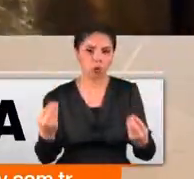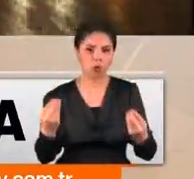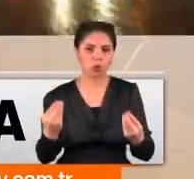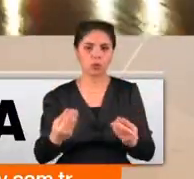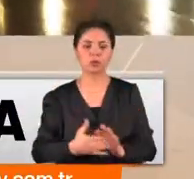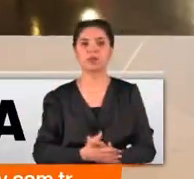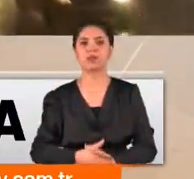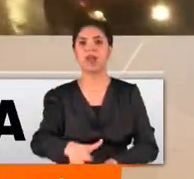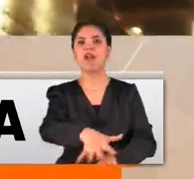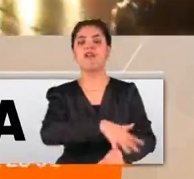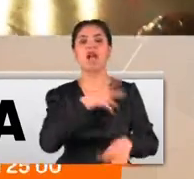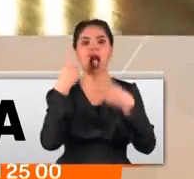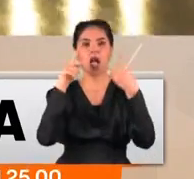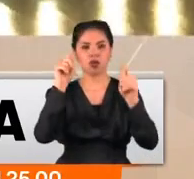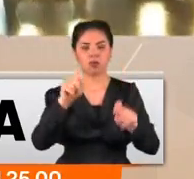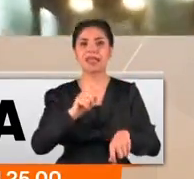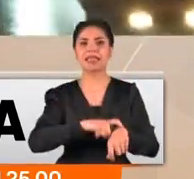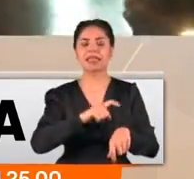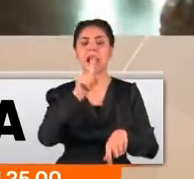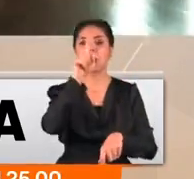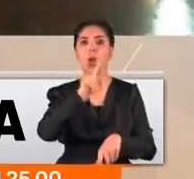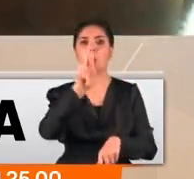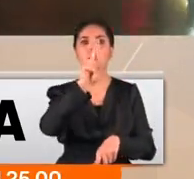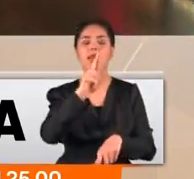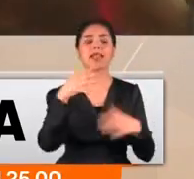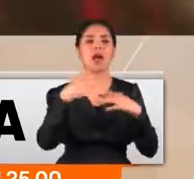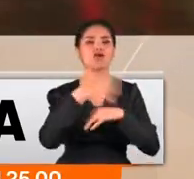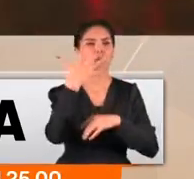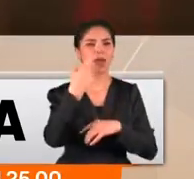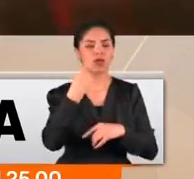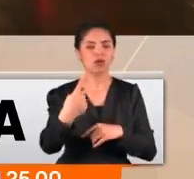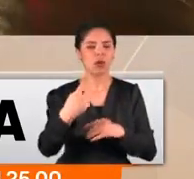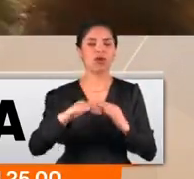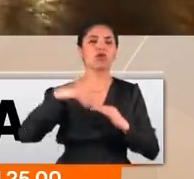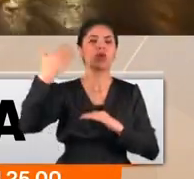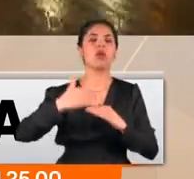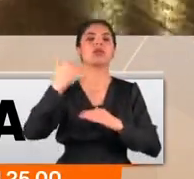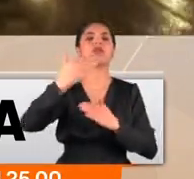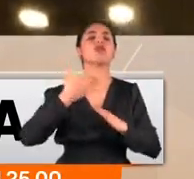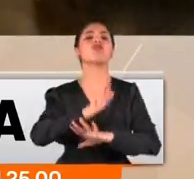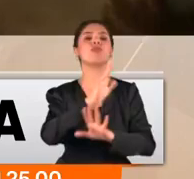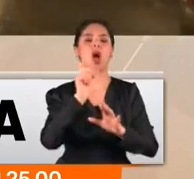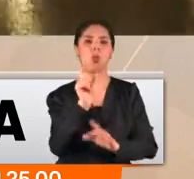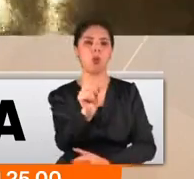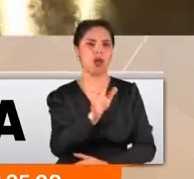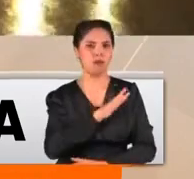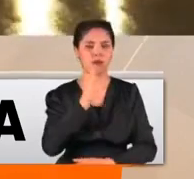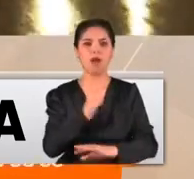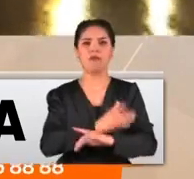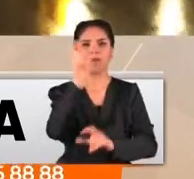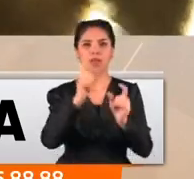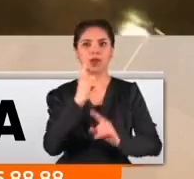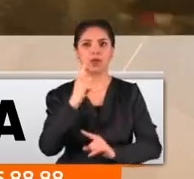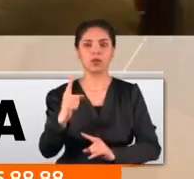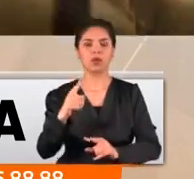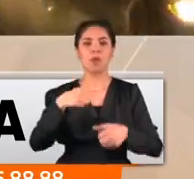vardı. Valilikten de açıklama geldi. Saat 17 itibariyle gerekmedikçe sokağa çıkılmaması uyarısı yapıldı vatandaşlara. Daha